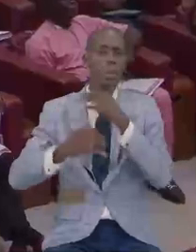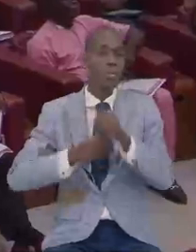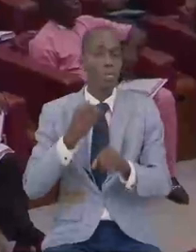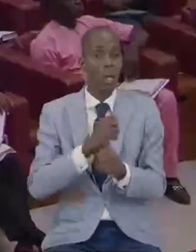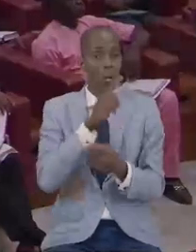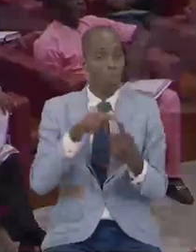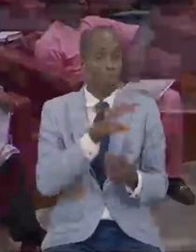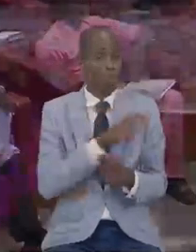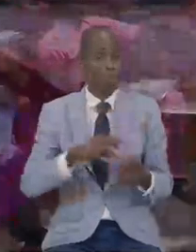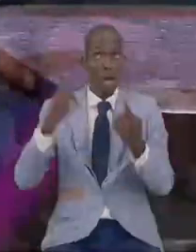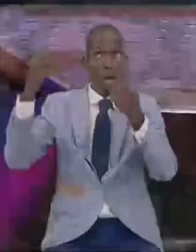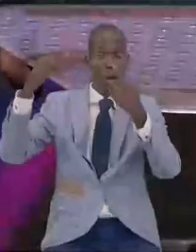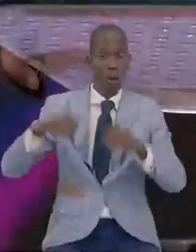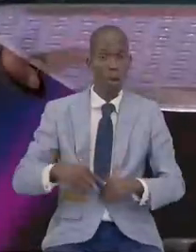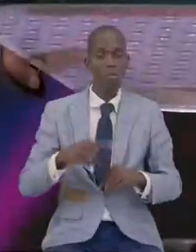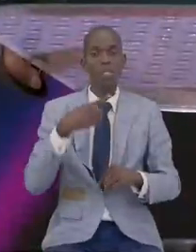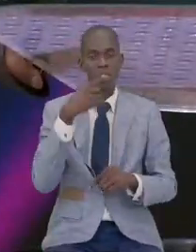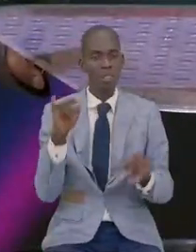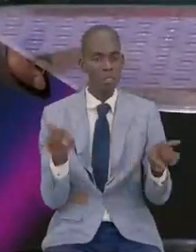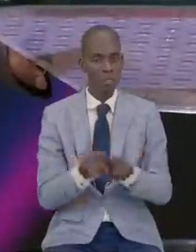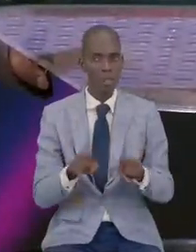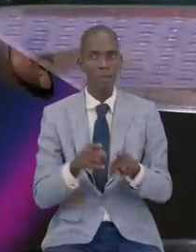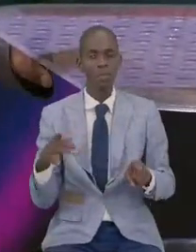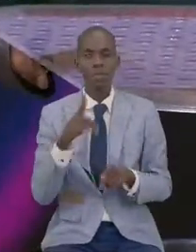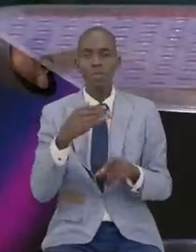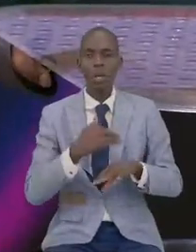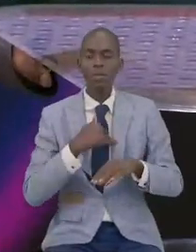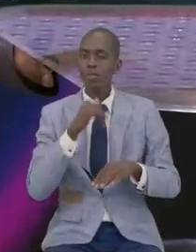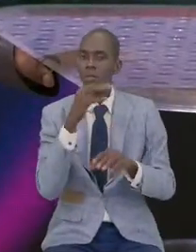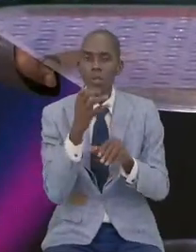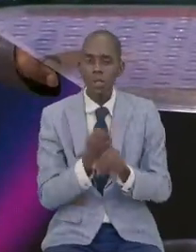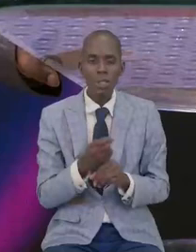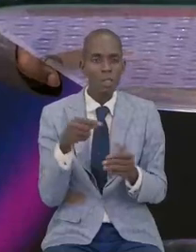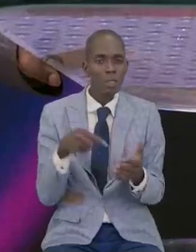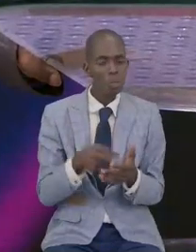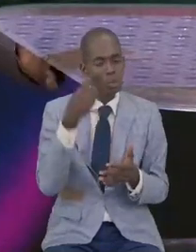venue de Christ, mais Christ est venu, il est reparti. Tu n'as pas ceci, c'est parce que